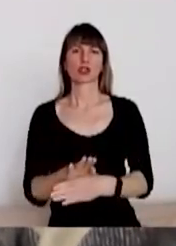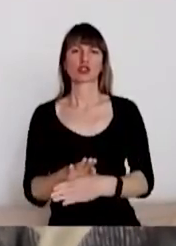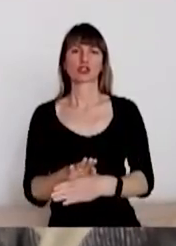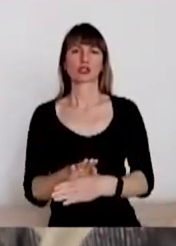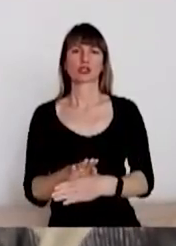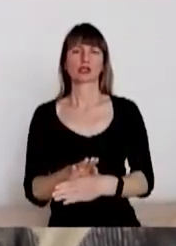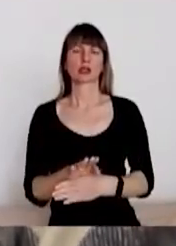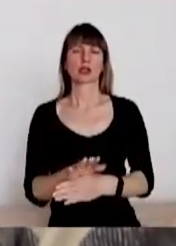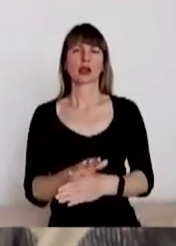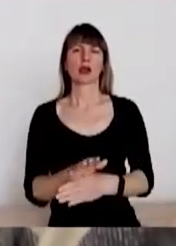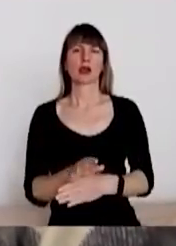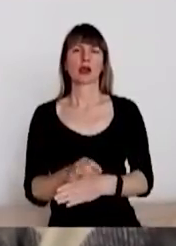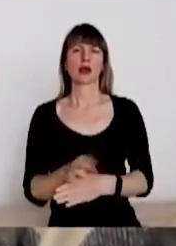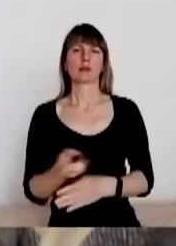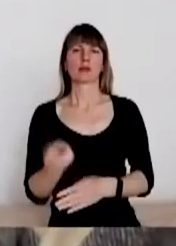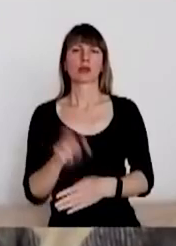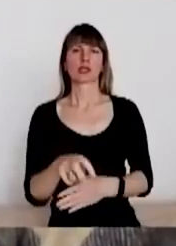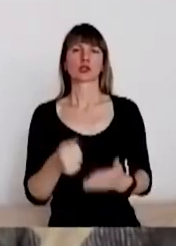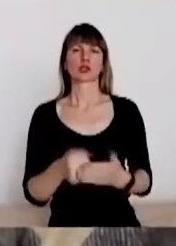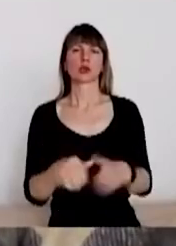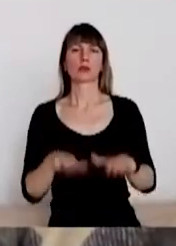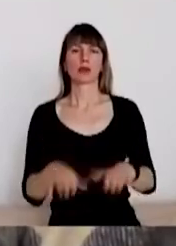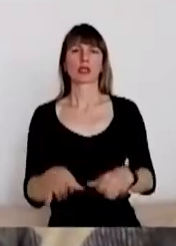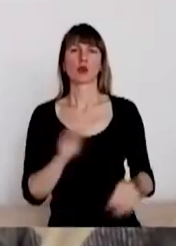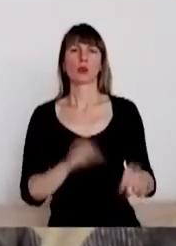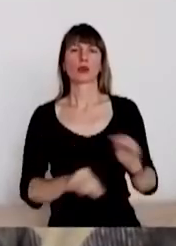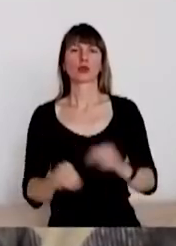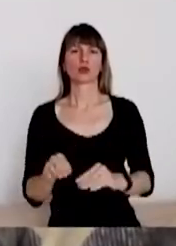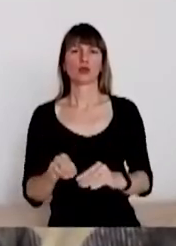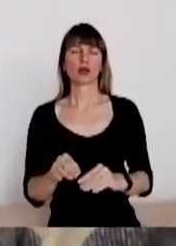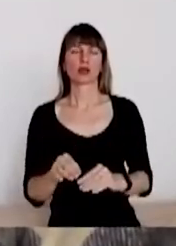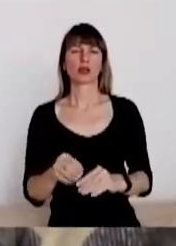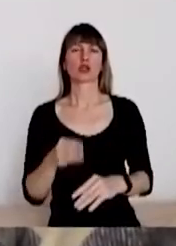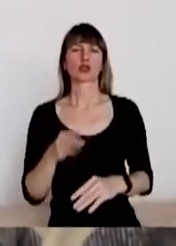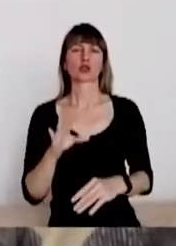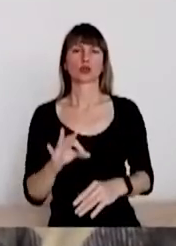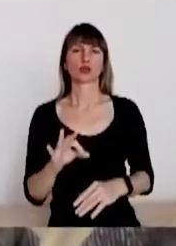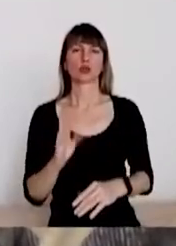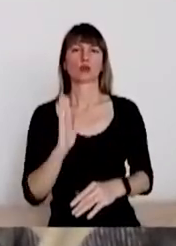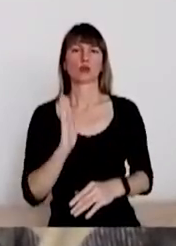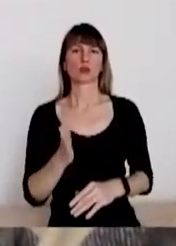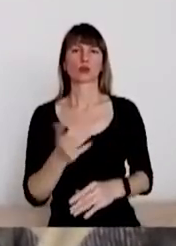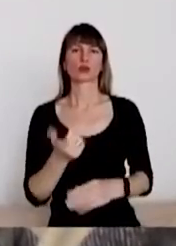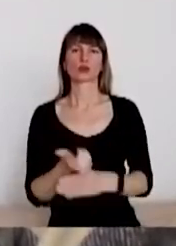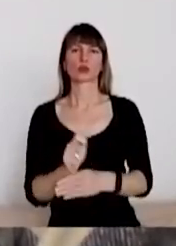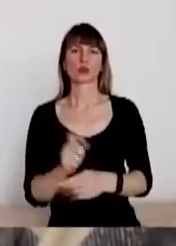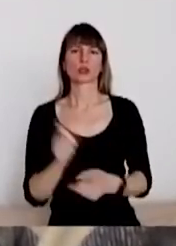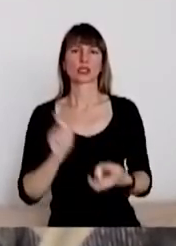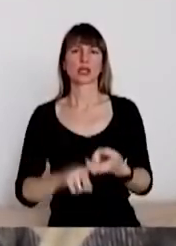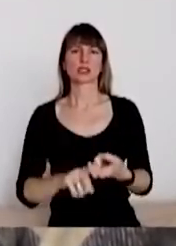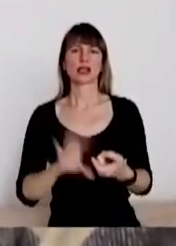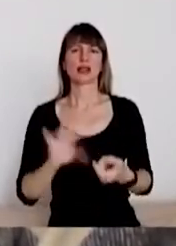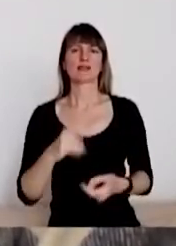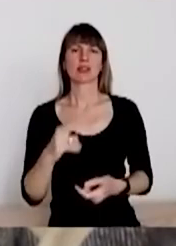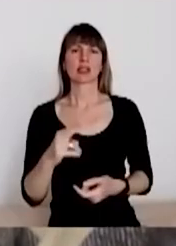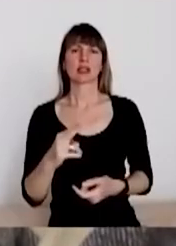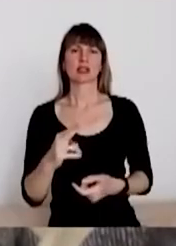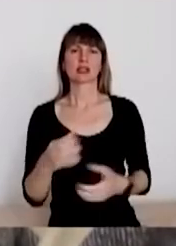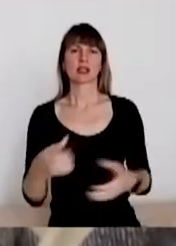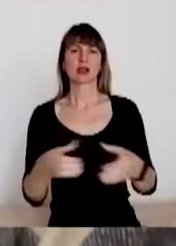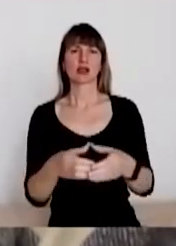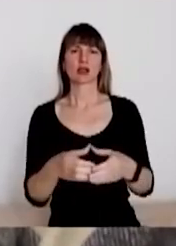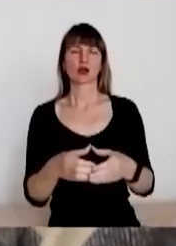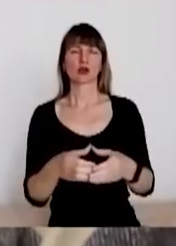прибути до пункту комплектування, то буде дуже залежати від категорії осіб,